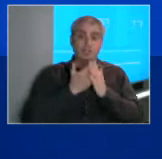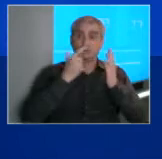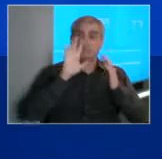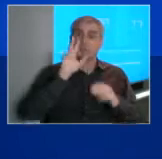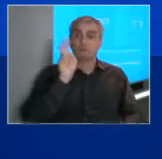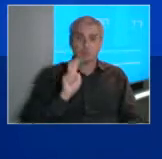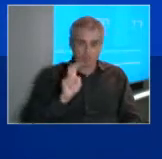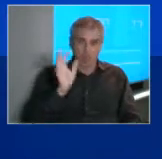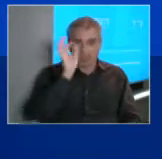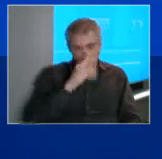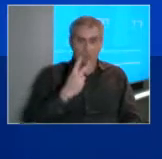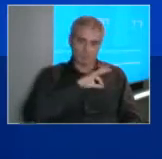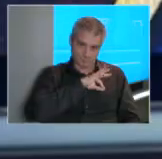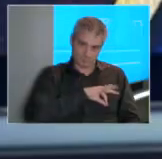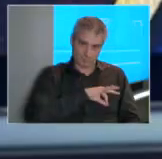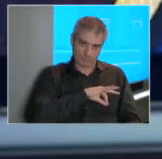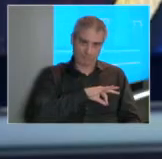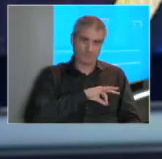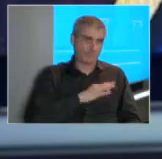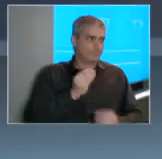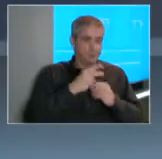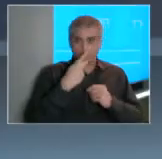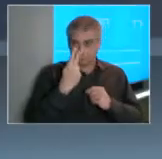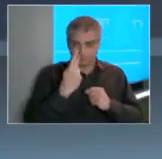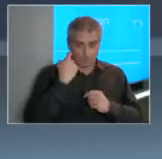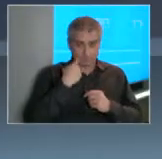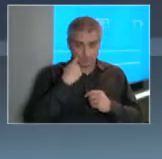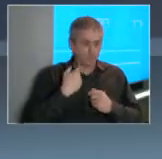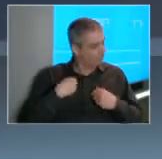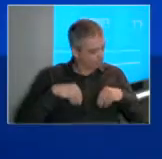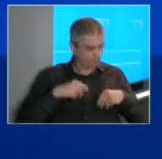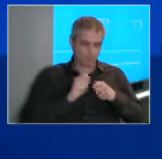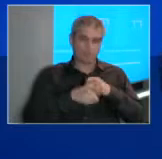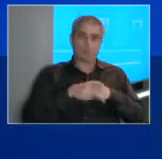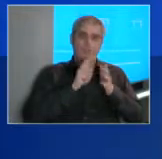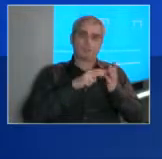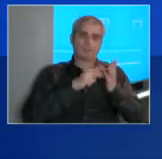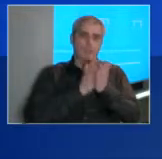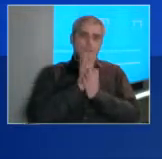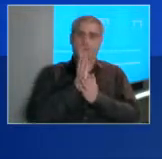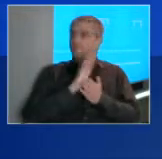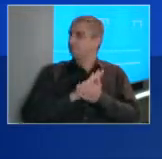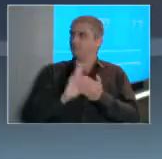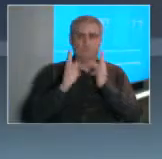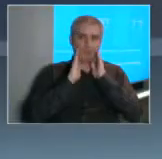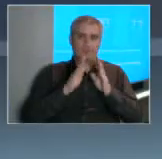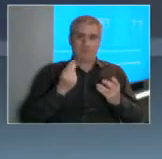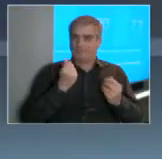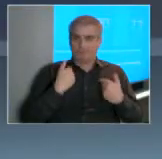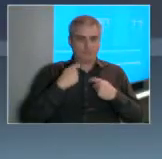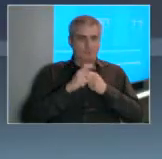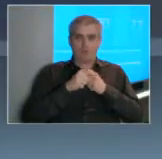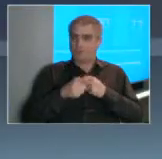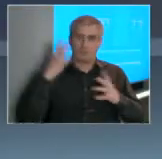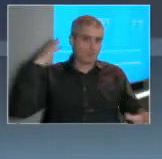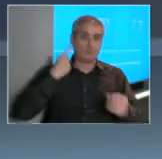דולר, עדיין משתלם. אז זכו לי עוד 2 שקלים לסכין גילוח, ברור. אני מוכן לשלם את המס הזה, זה הוגן. זה פשוט לא יאומן איזה מחירים אנחנו שילמנו